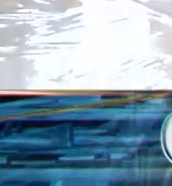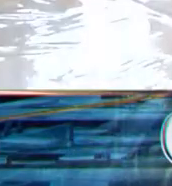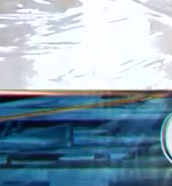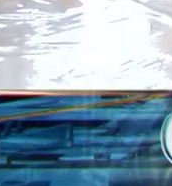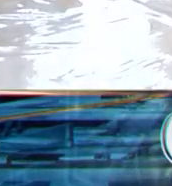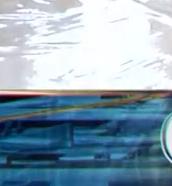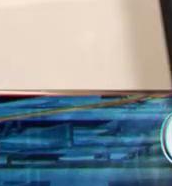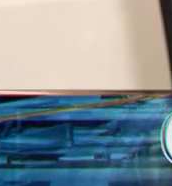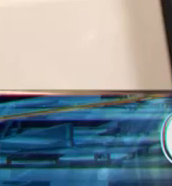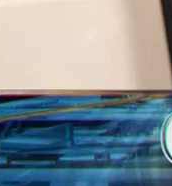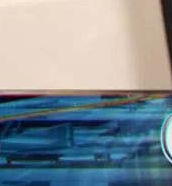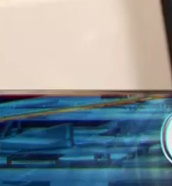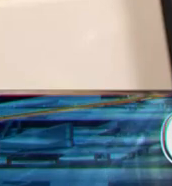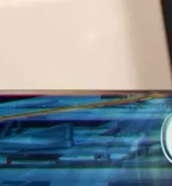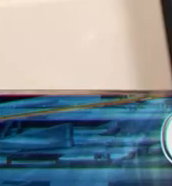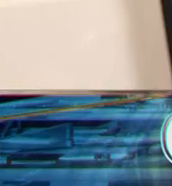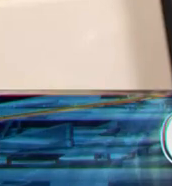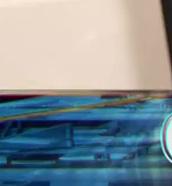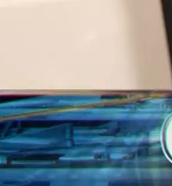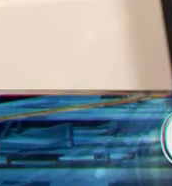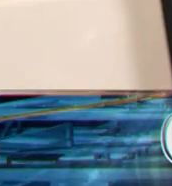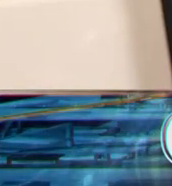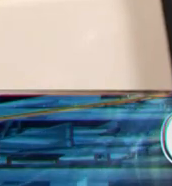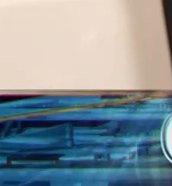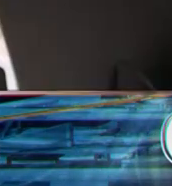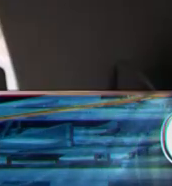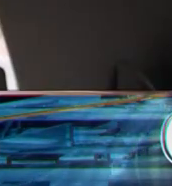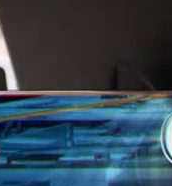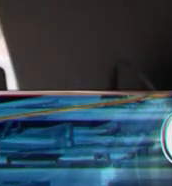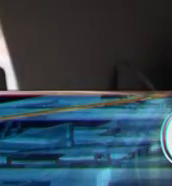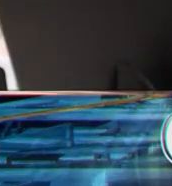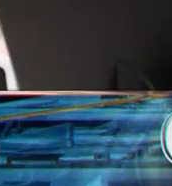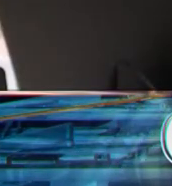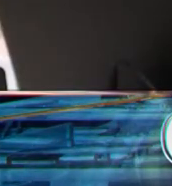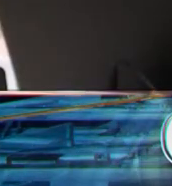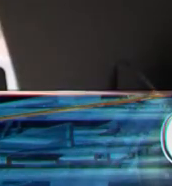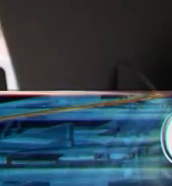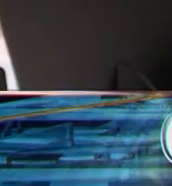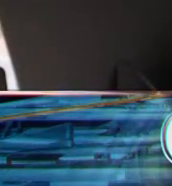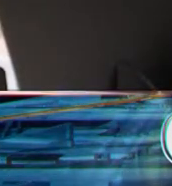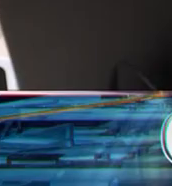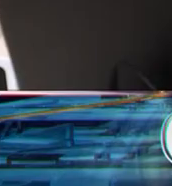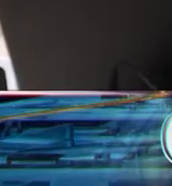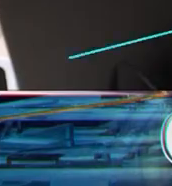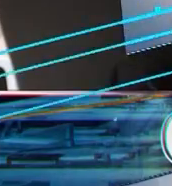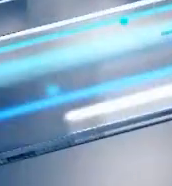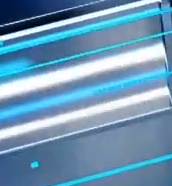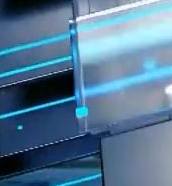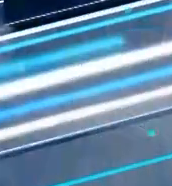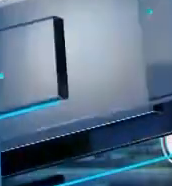С другого ракурса. Художники-мультипликаторы снимают анимационные фильмы по рассказам Ильяса Джансугурова.